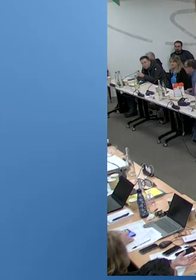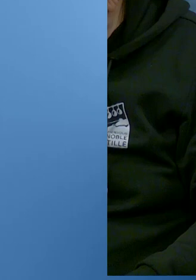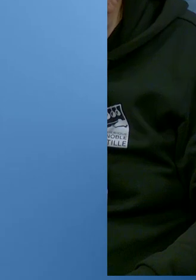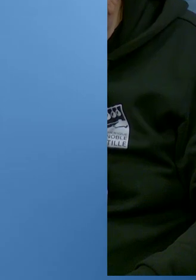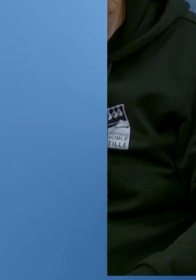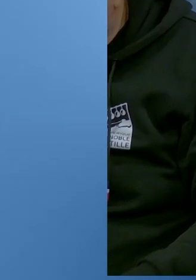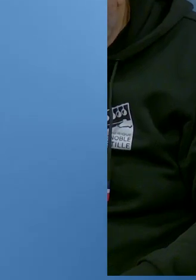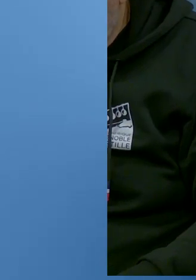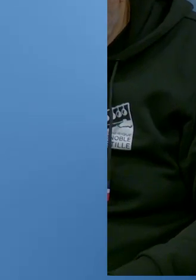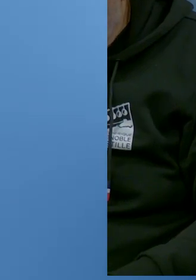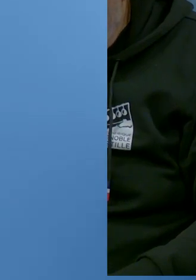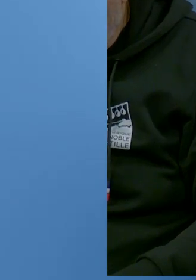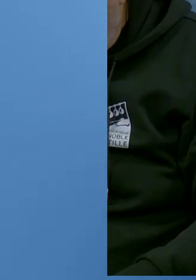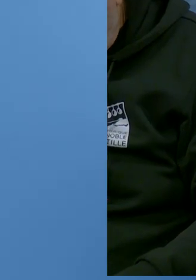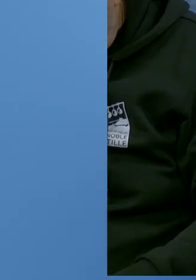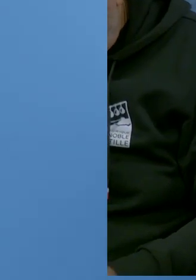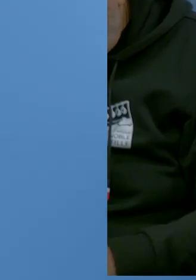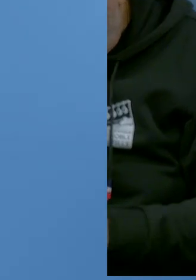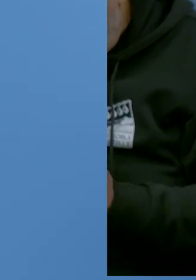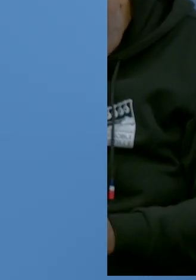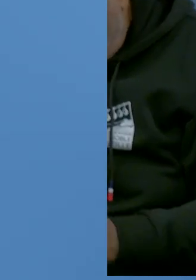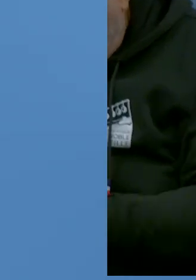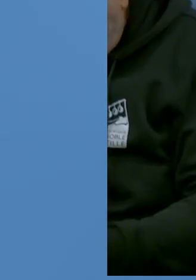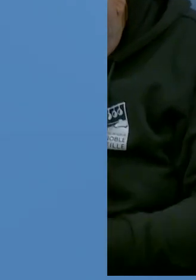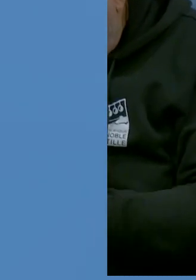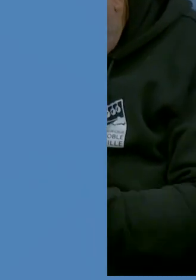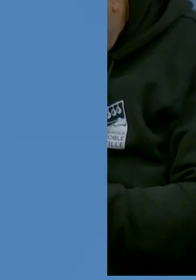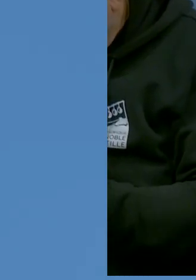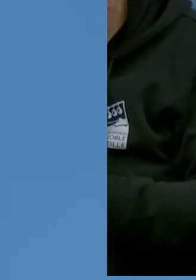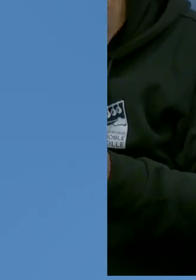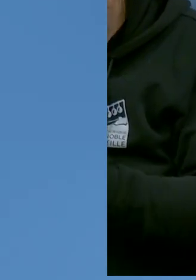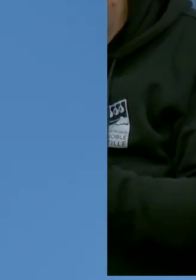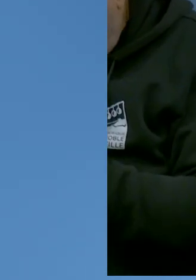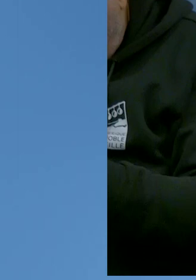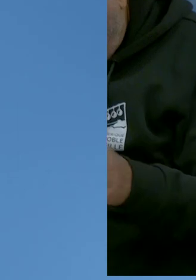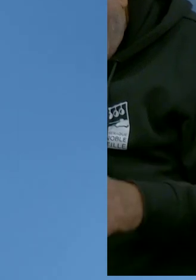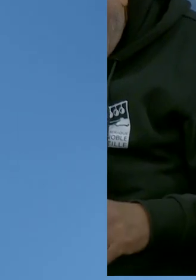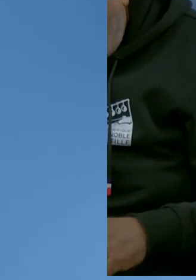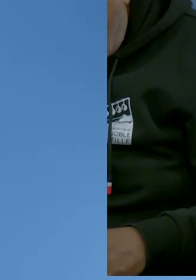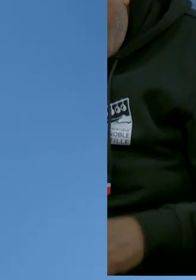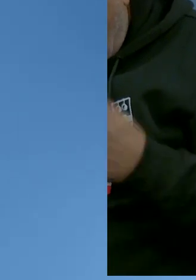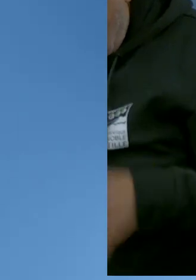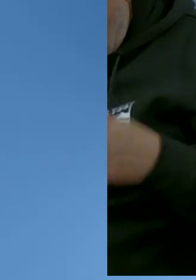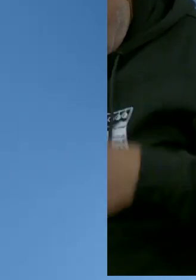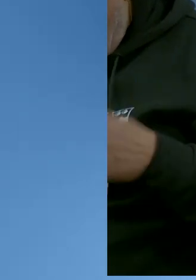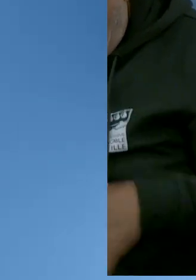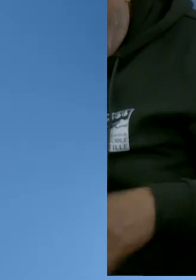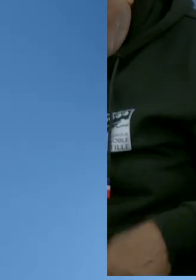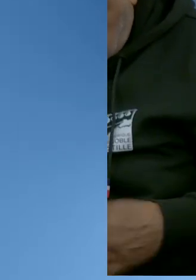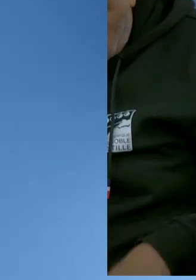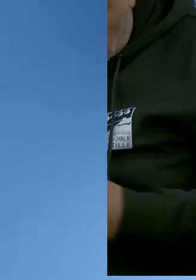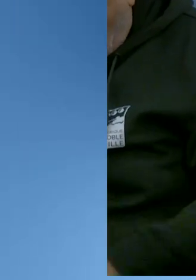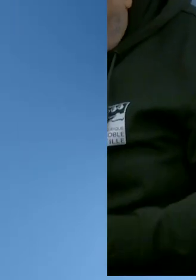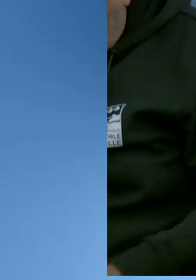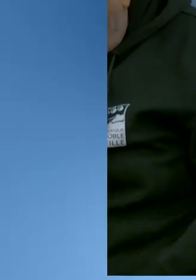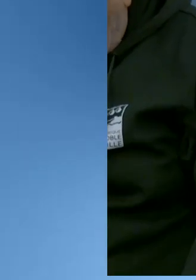suit patiemment nos débats depuis 15h sans dire un mot il demande simplement à pouvoir s'exprimer pour vous faire part de sa situation et tenter de trouver des